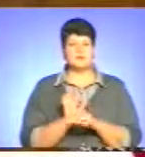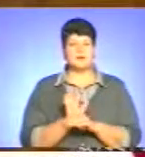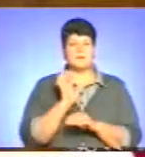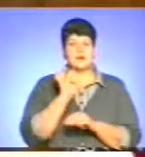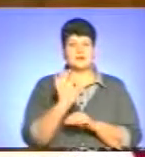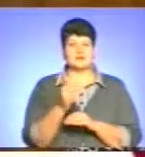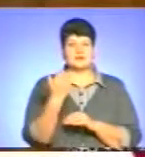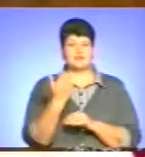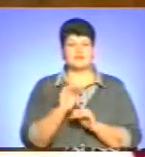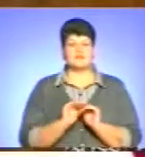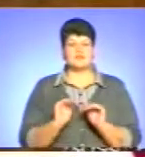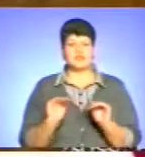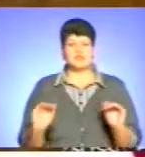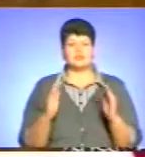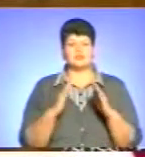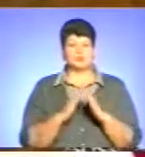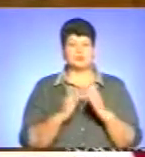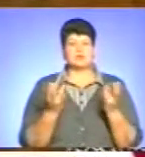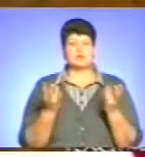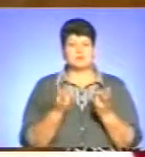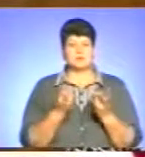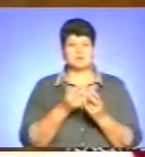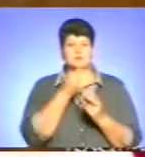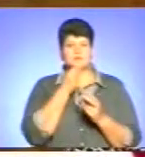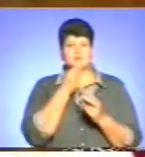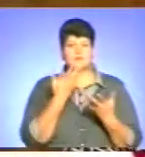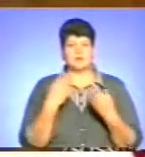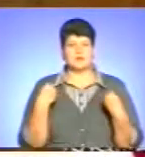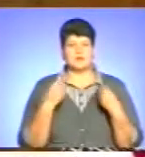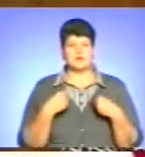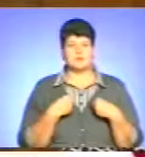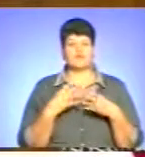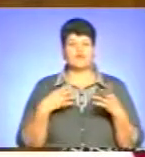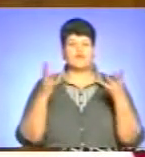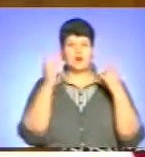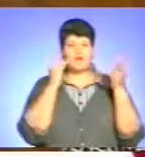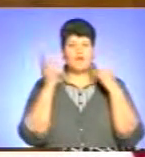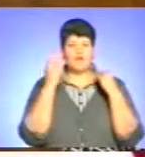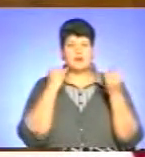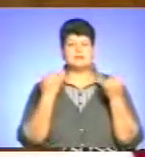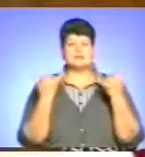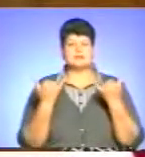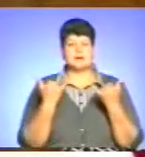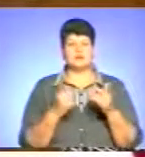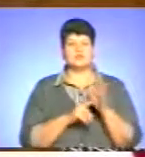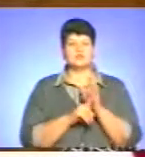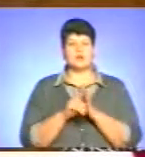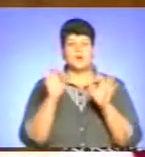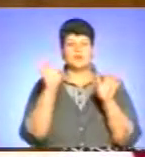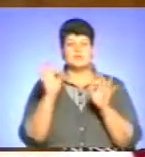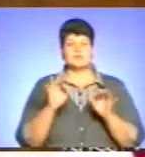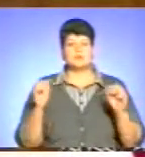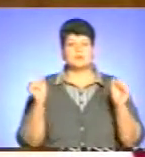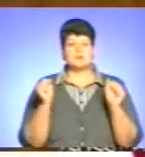в дитячий будинок, де потрібна допомога чи продуктами харчування, одягом. Якщо врахувати, зараз у нас починається такий зимово-осінній